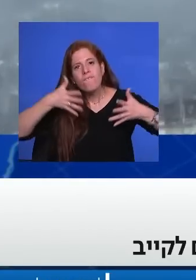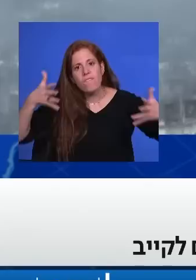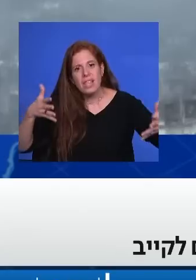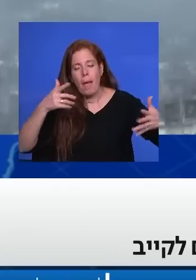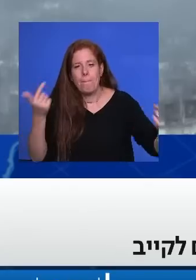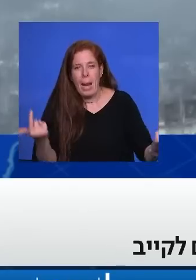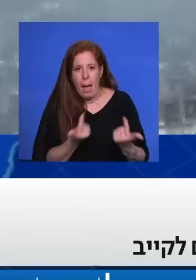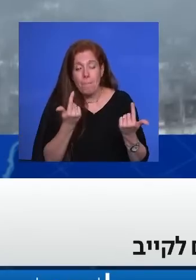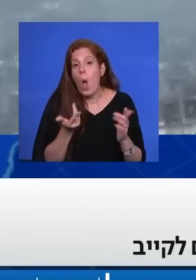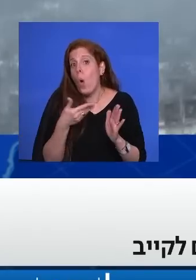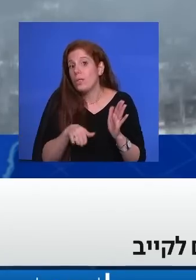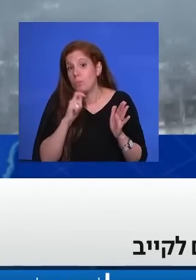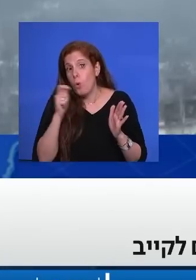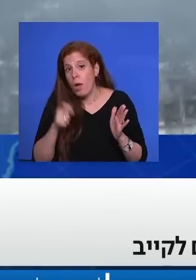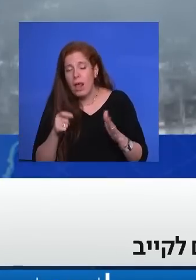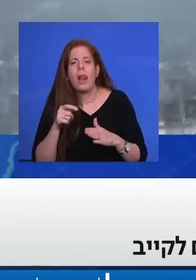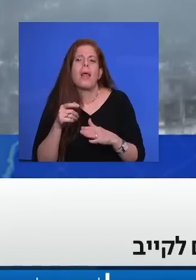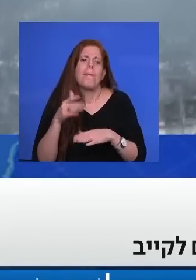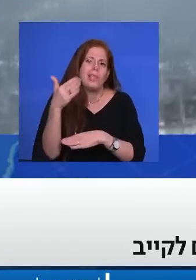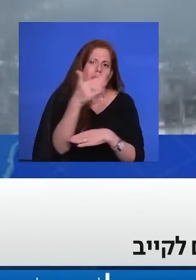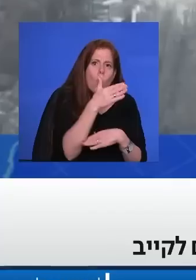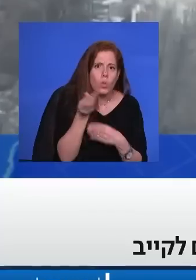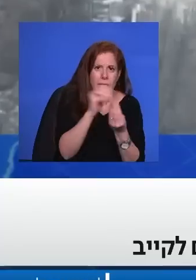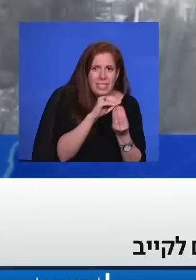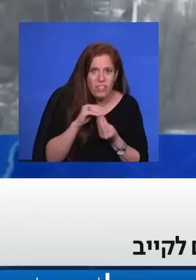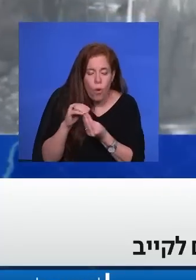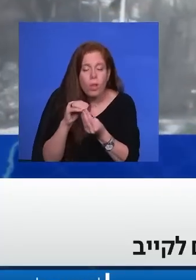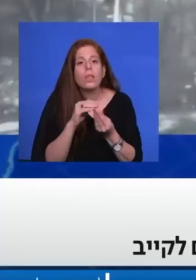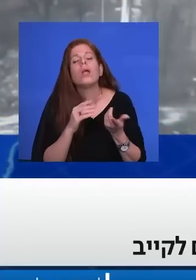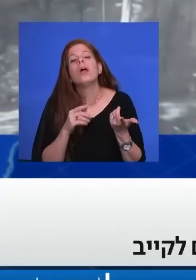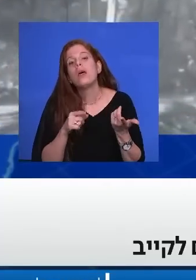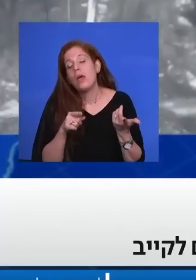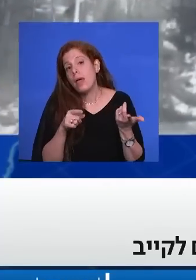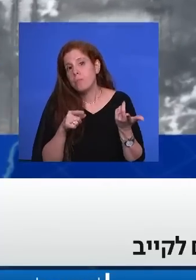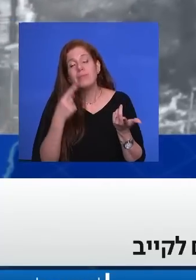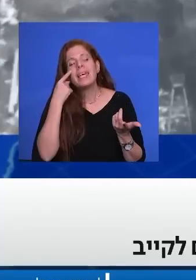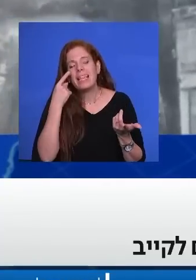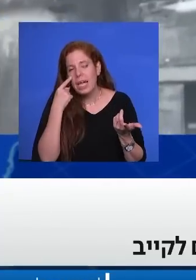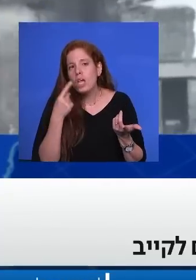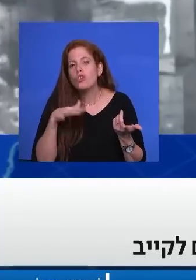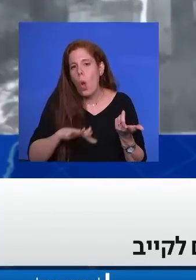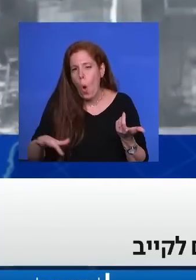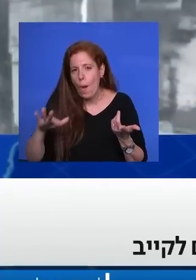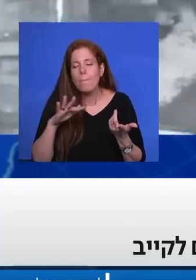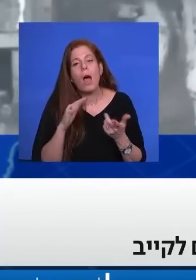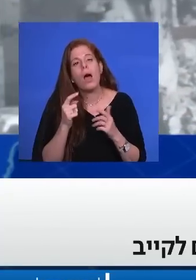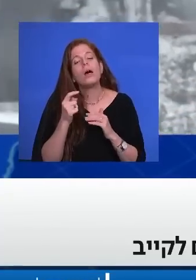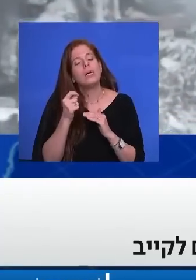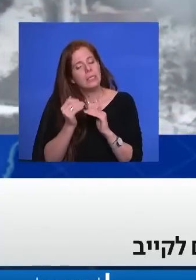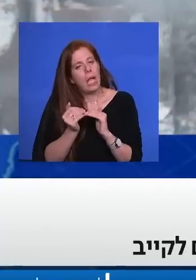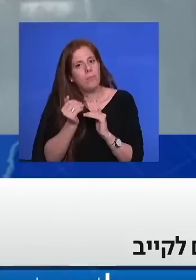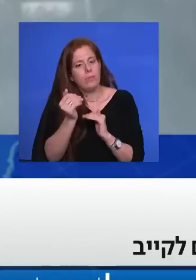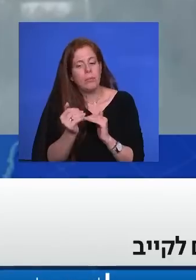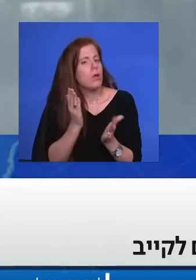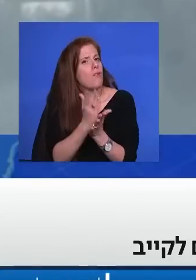אוקראינה אל מדינות נאטו, אל מדינות אירופה, כנראה שאירופה עשתה צעד אחד קדימה, כבר לא